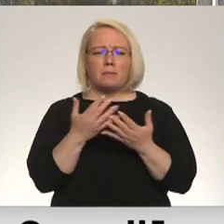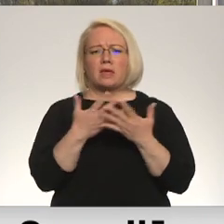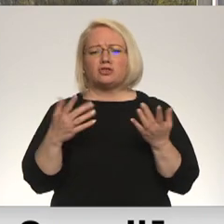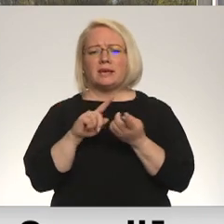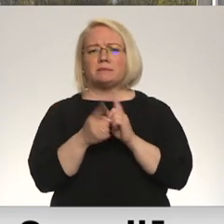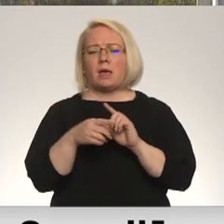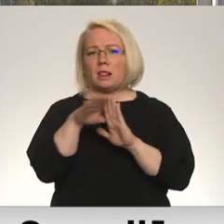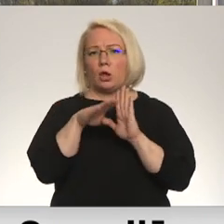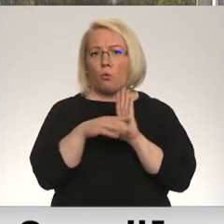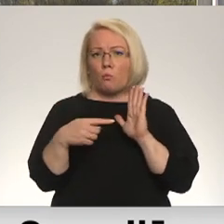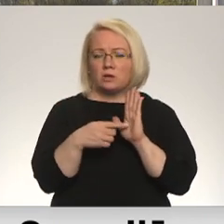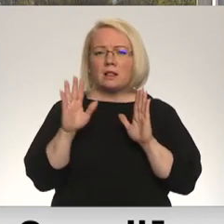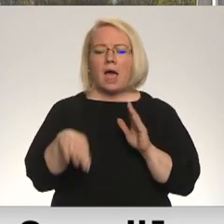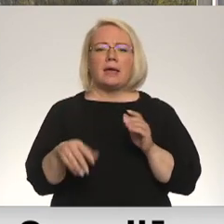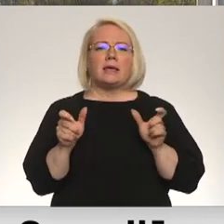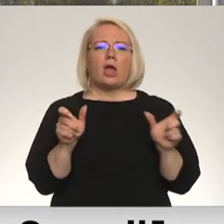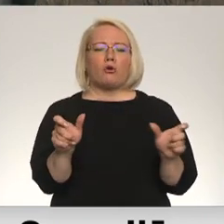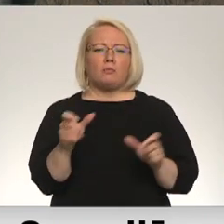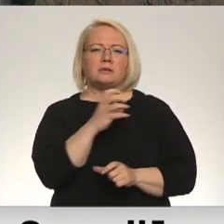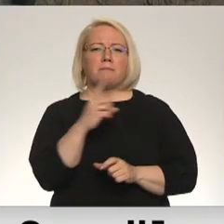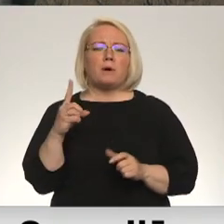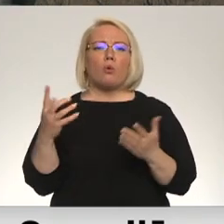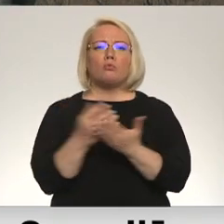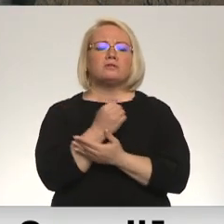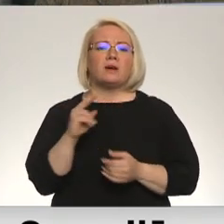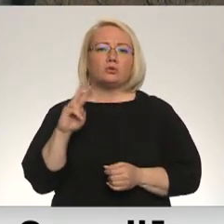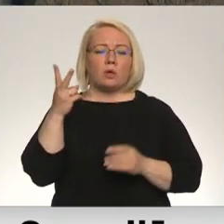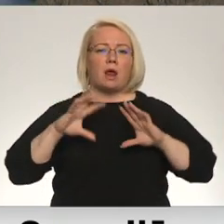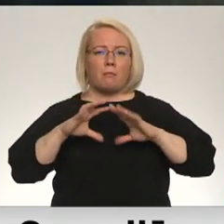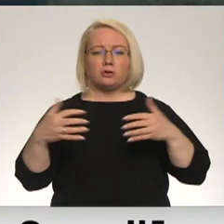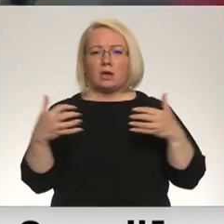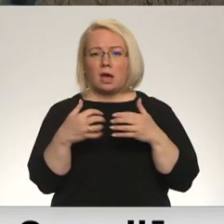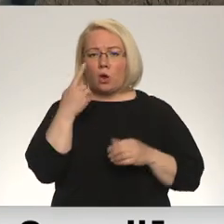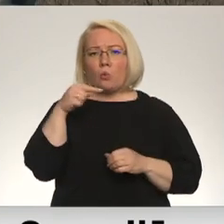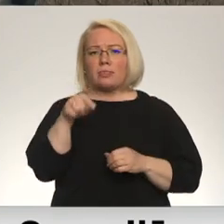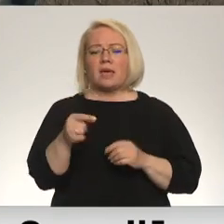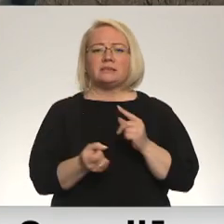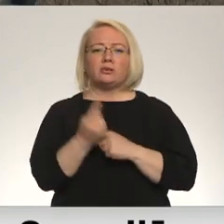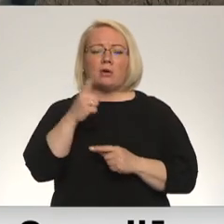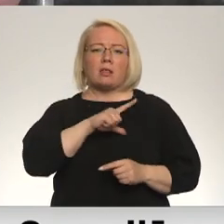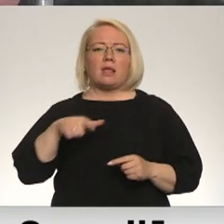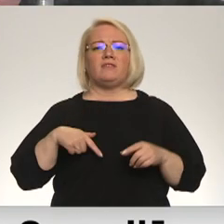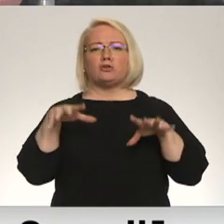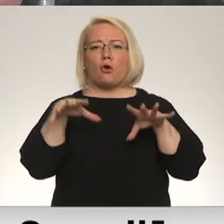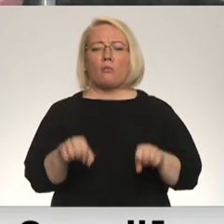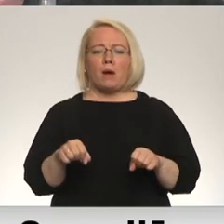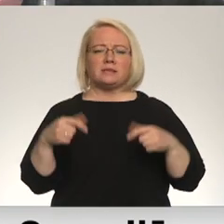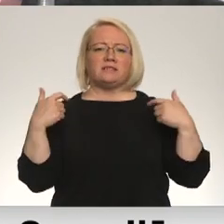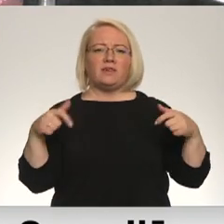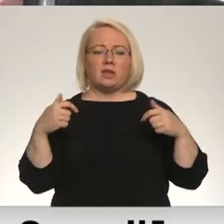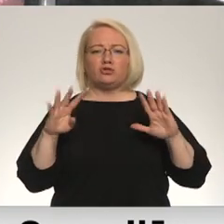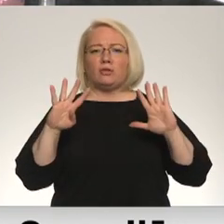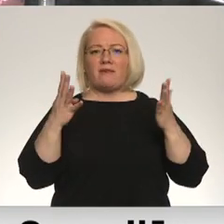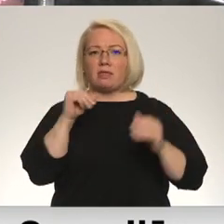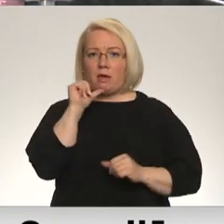izmaiņas likumos, lai ierobežotu Padomju Savienības uzvaras otrajā pasaules karā un no tās izrietošās Latvijas okupācijas svinēšanu